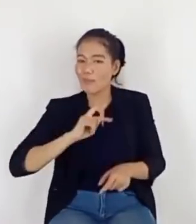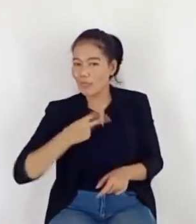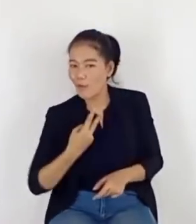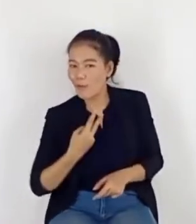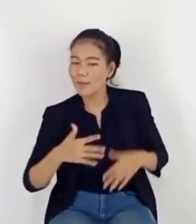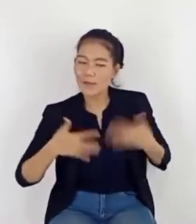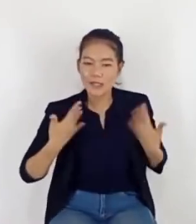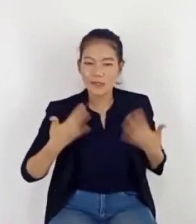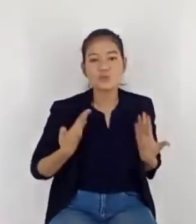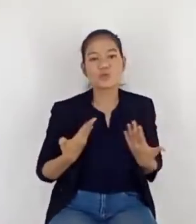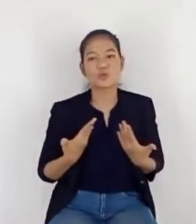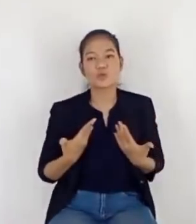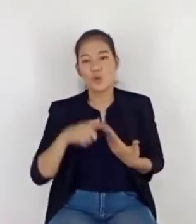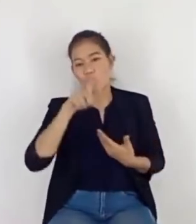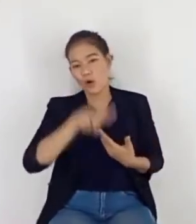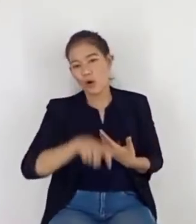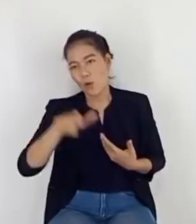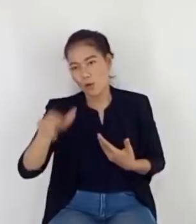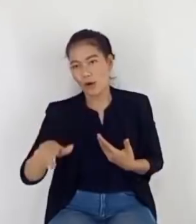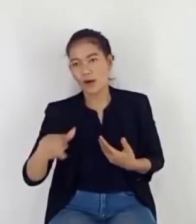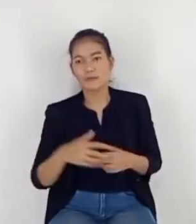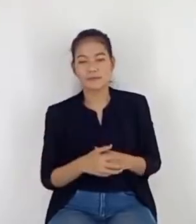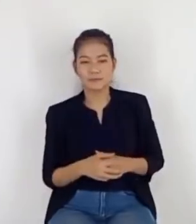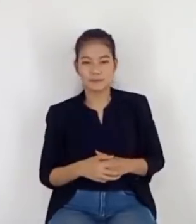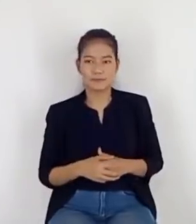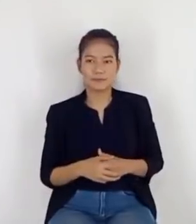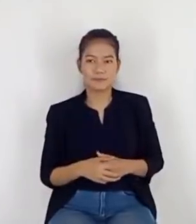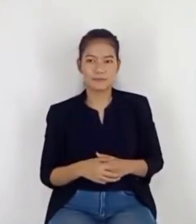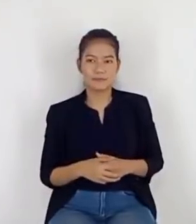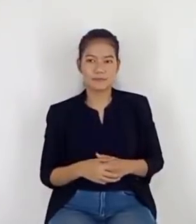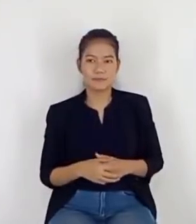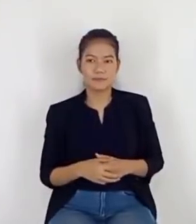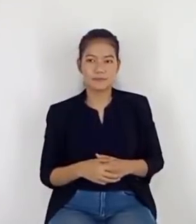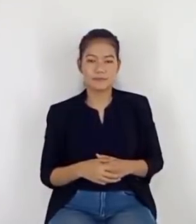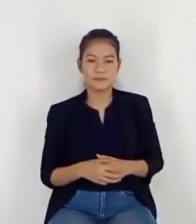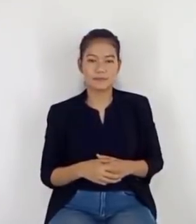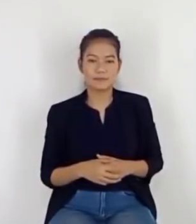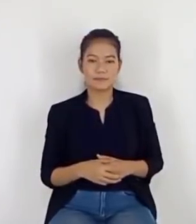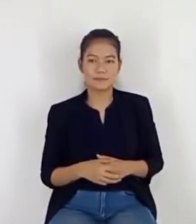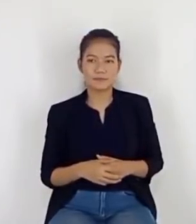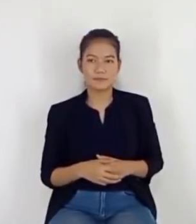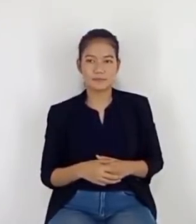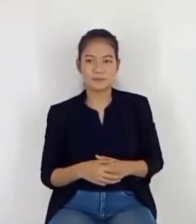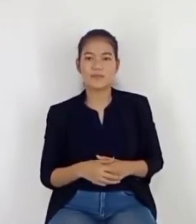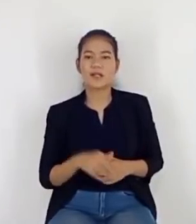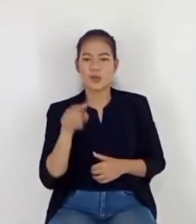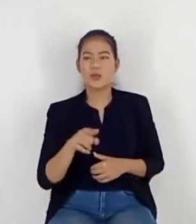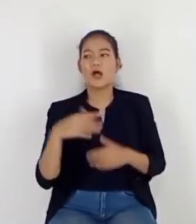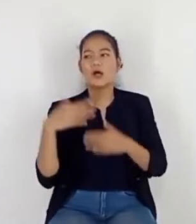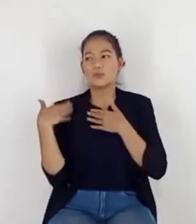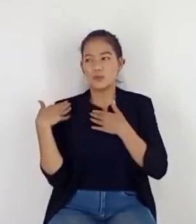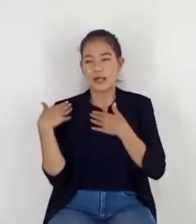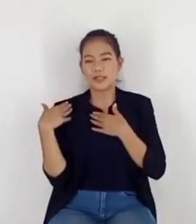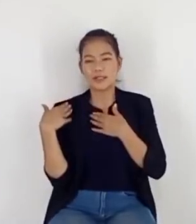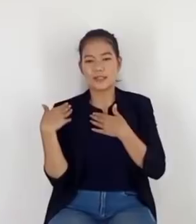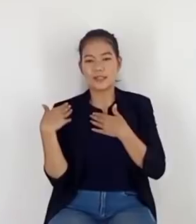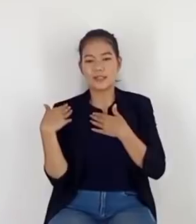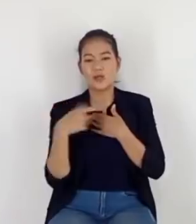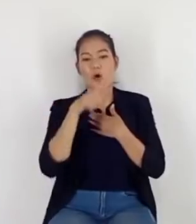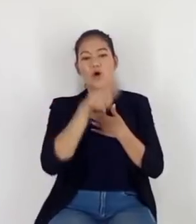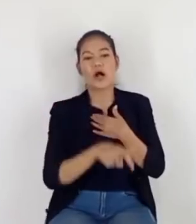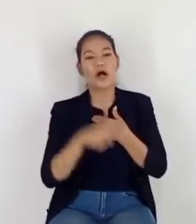pertobatan. 2 tahun menjadi badan pelayanan adalah tugas kita menjadi utusan